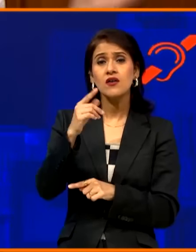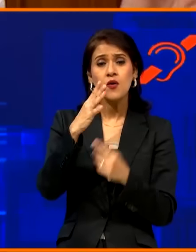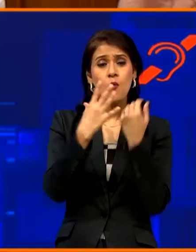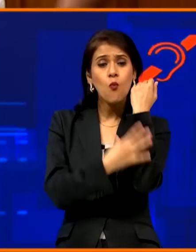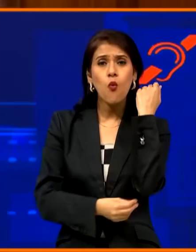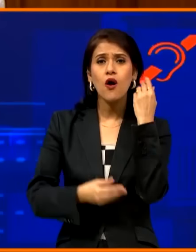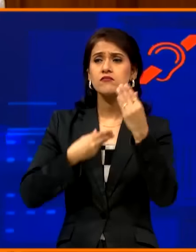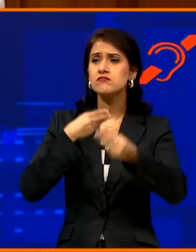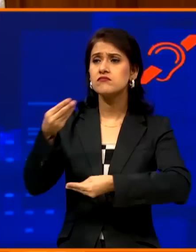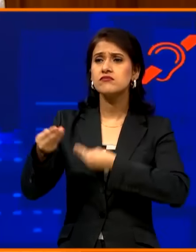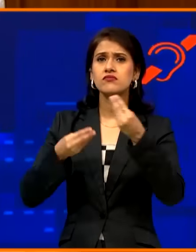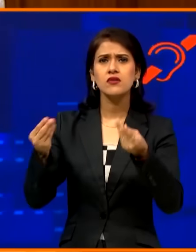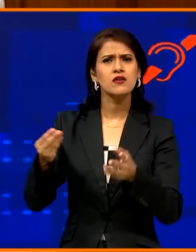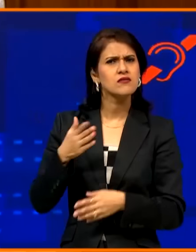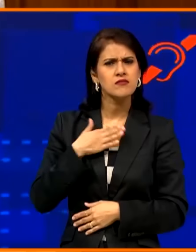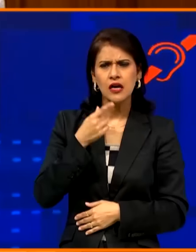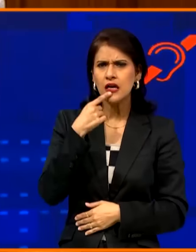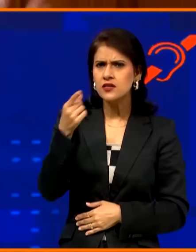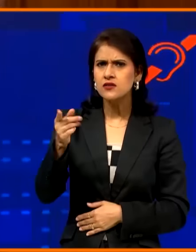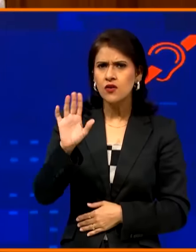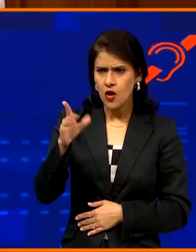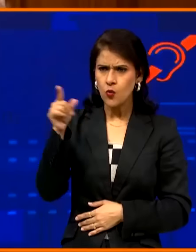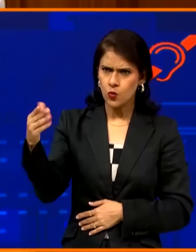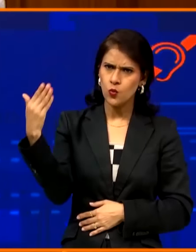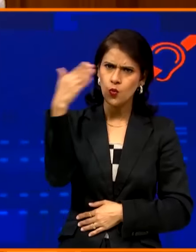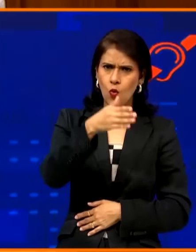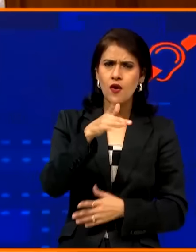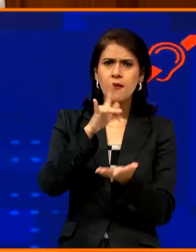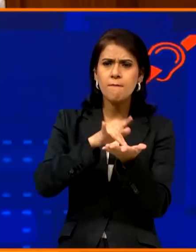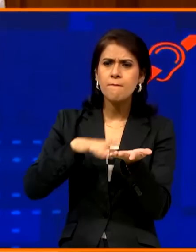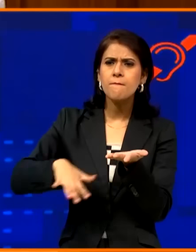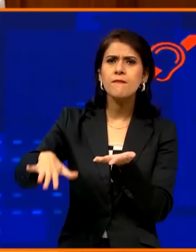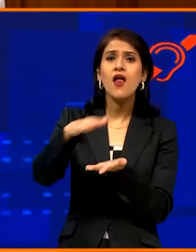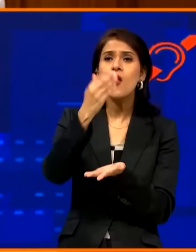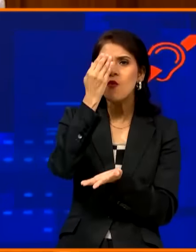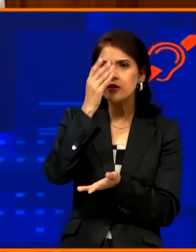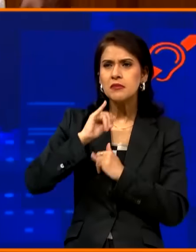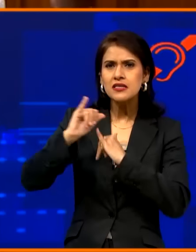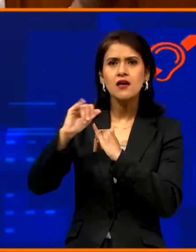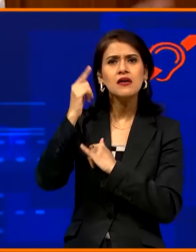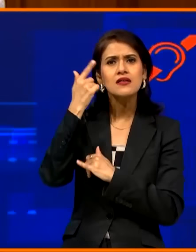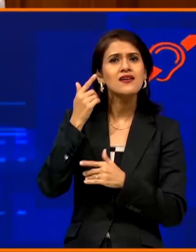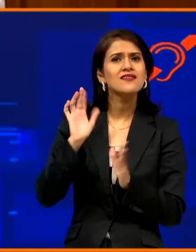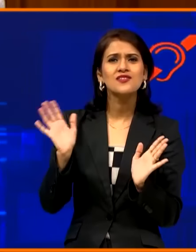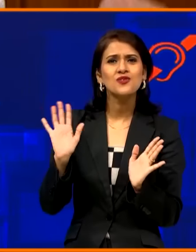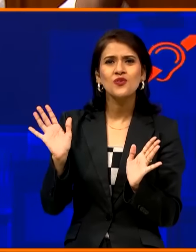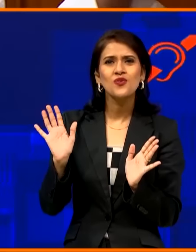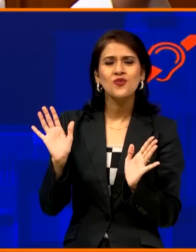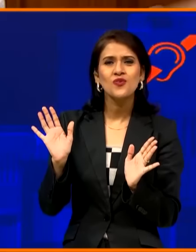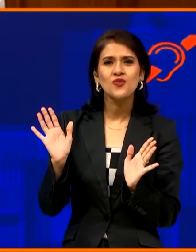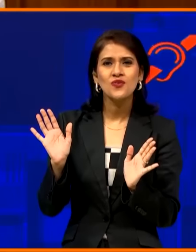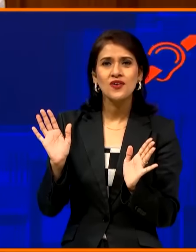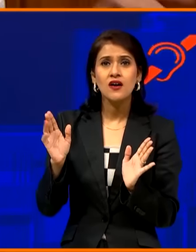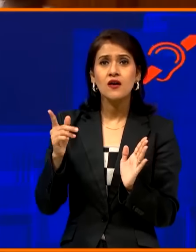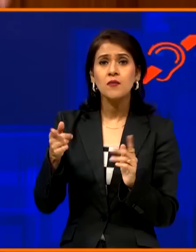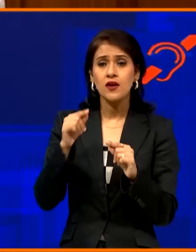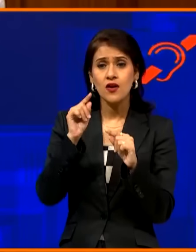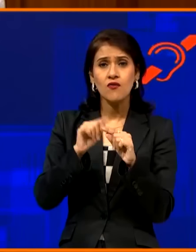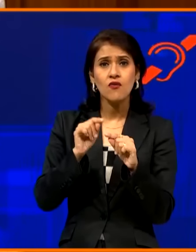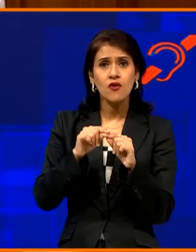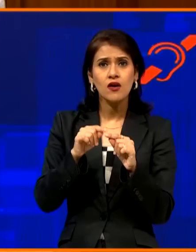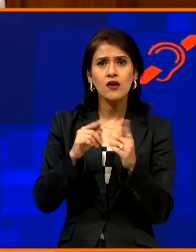कहा उस इलाके से जाकर पूछ लीजिए और वह मुसलमान मुसलमान होने की वजह से नहीं है उसको तो उसके तो वोटर भी मोर देन 80